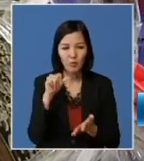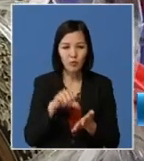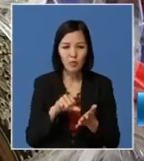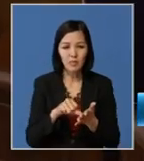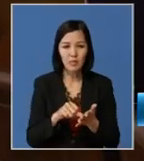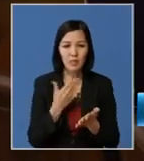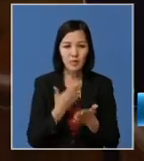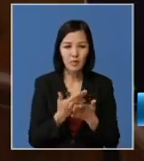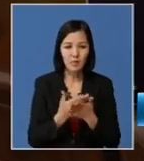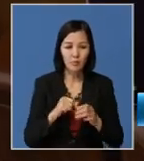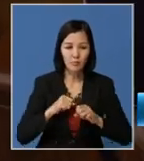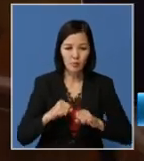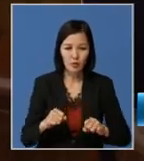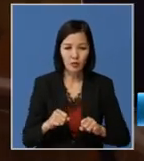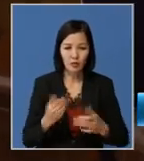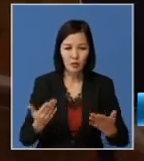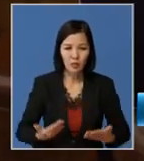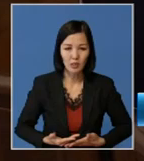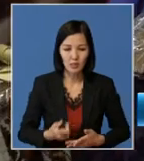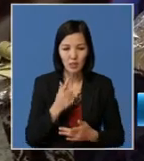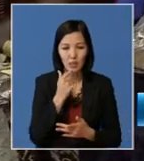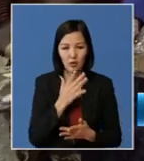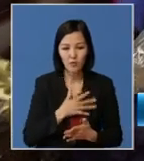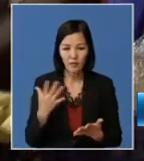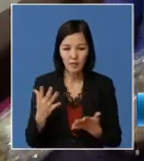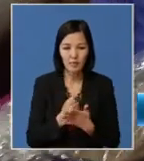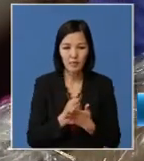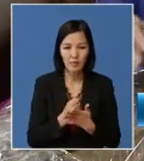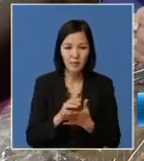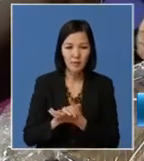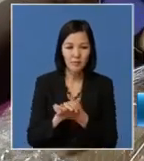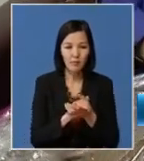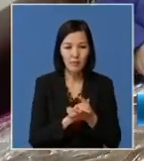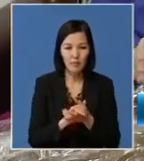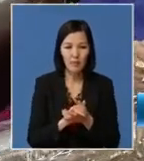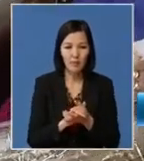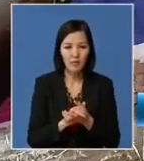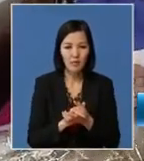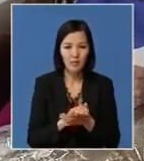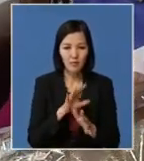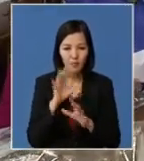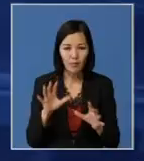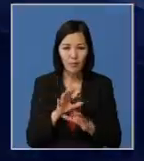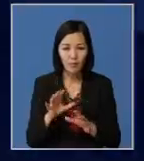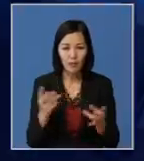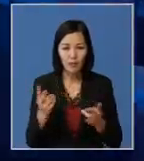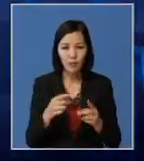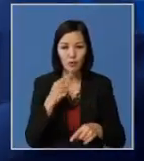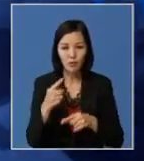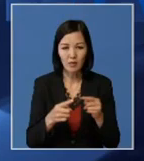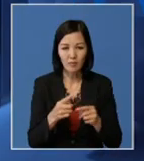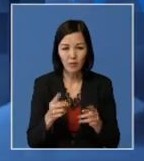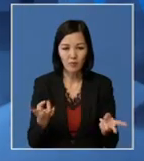пример мужества и отваги. Их жизнью и кровью мы достигли мира и процветания. И в наших руках сберечь его для потомков. Алексей